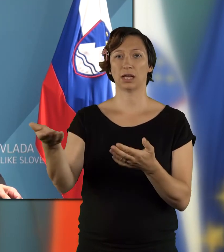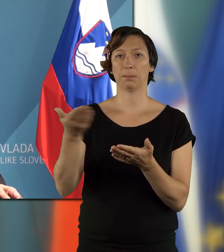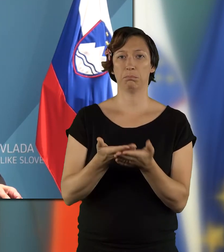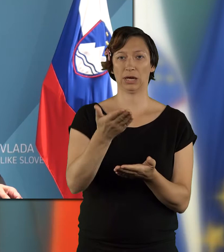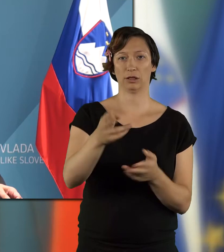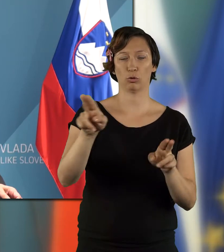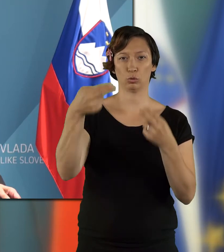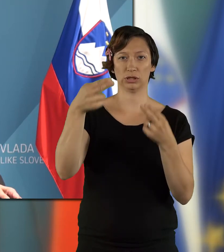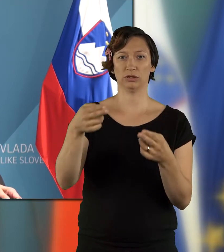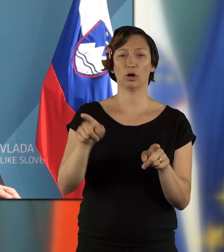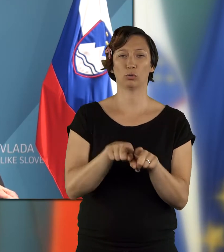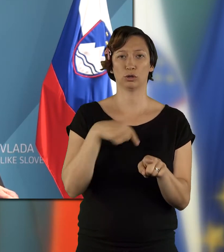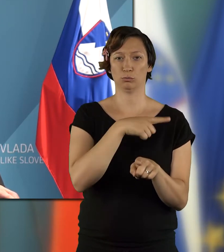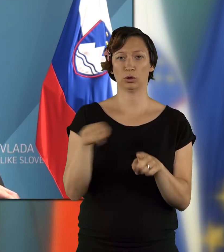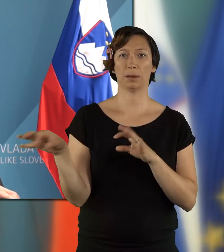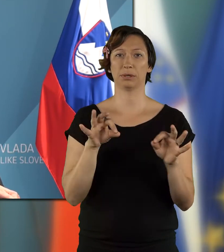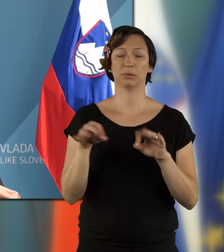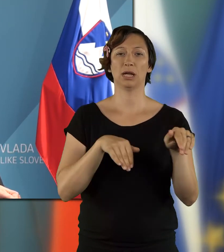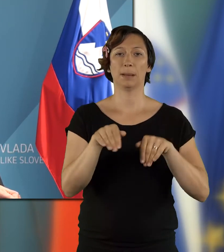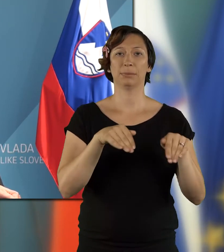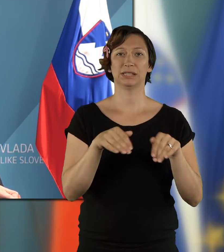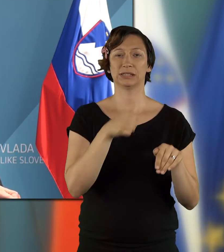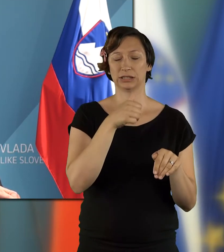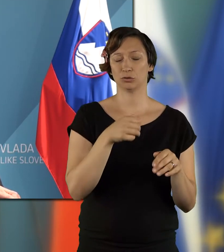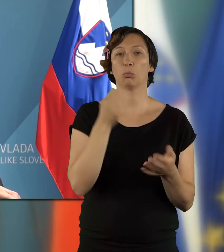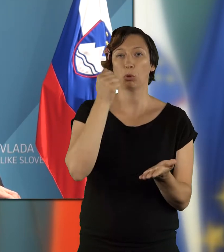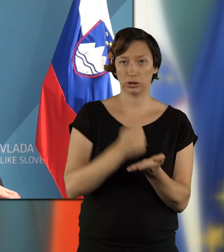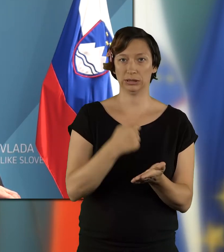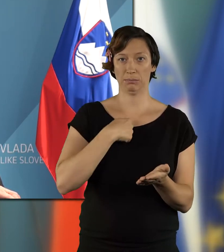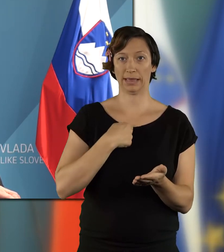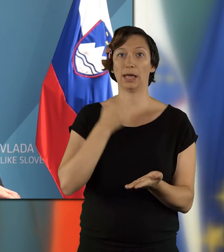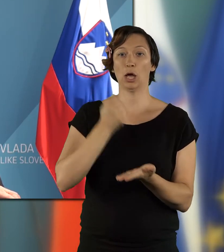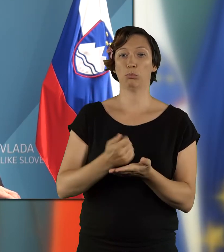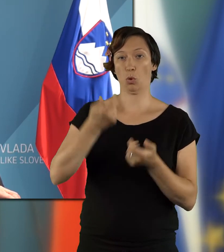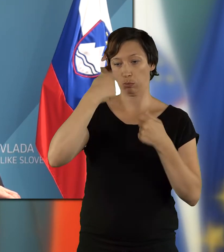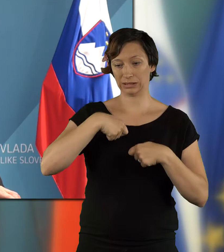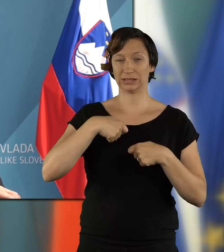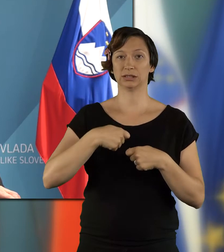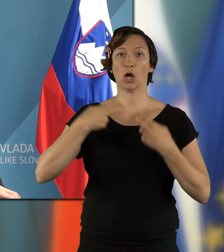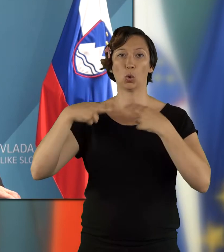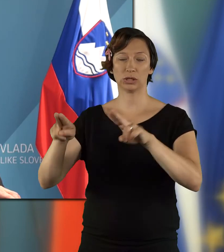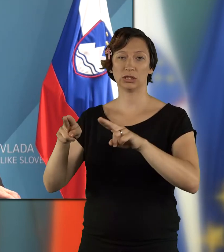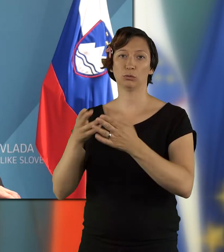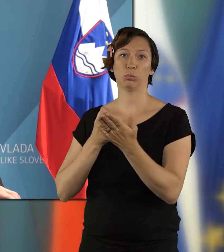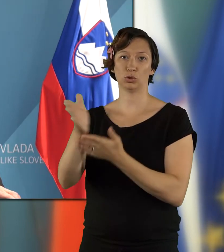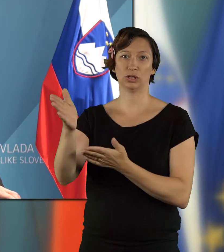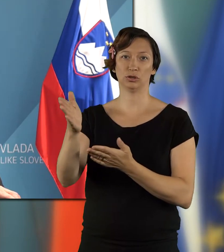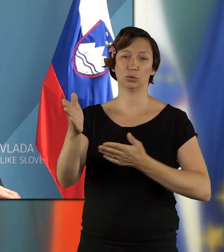predlog odziva, kot smo ga pripravili na ministrstvu, potrdila in me pooblastila, da odziv posredujem